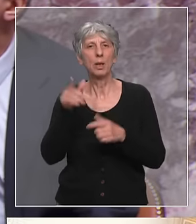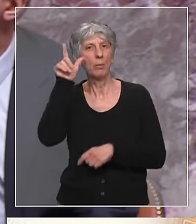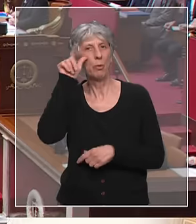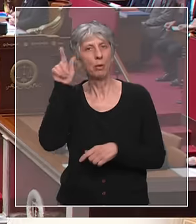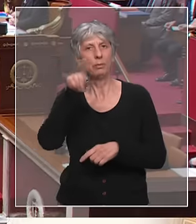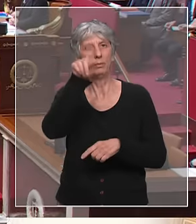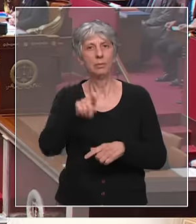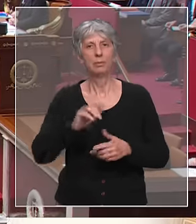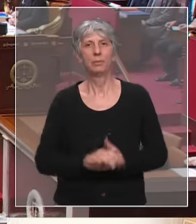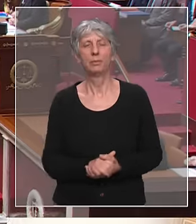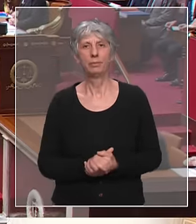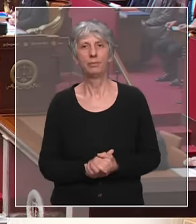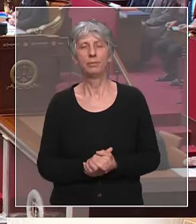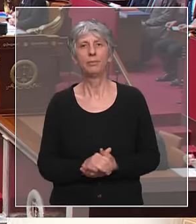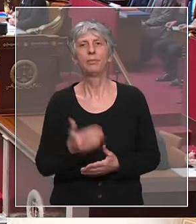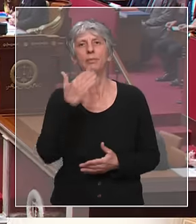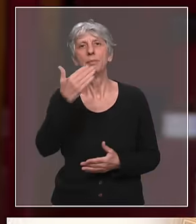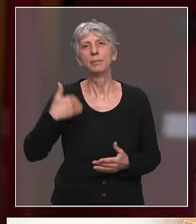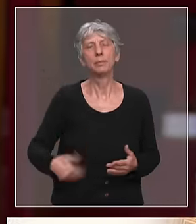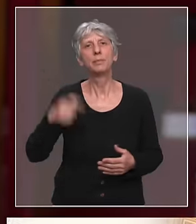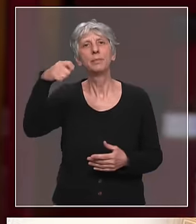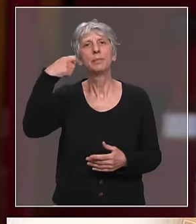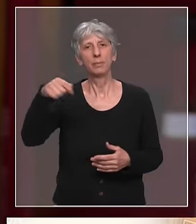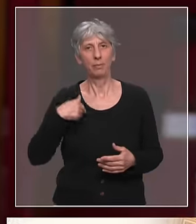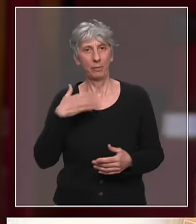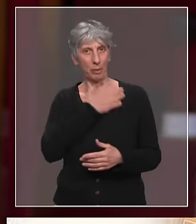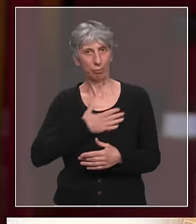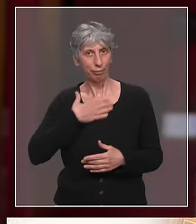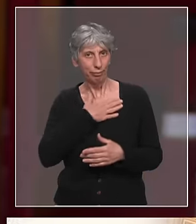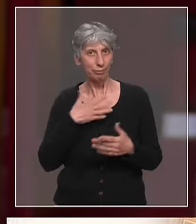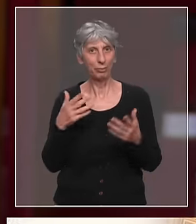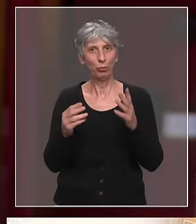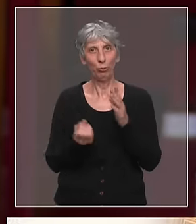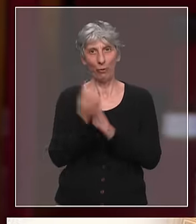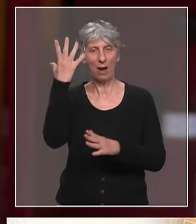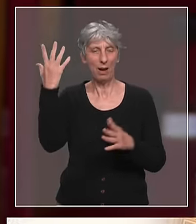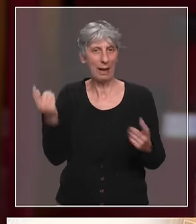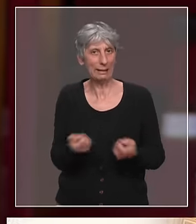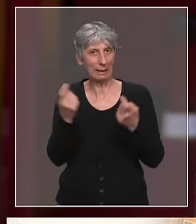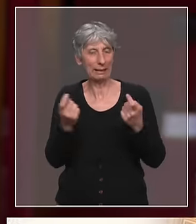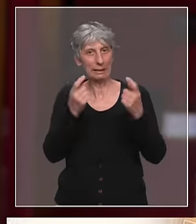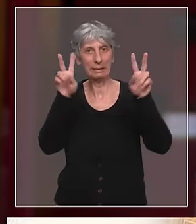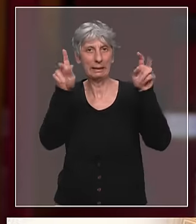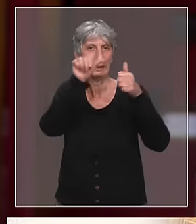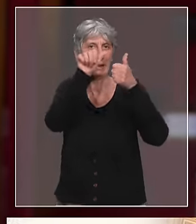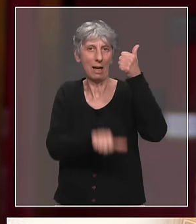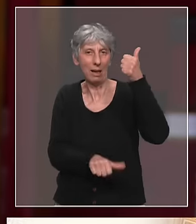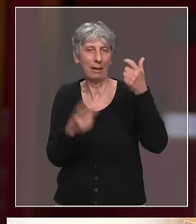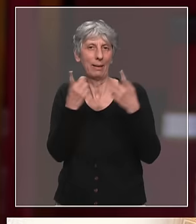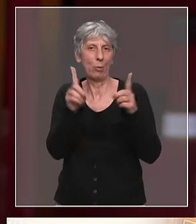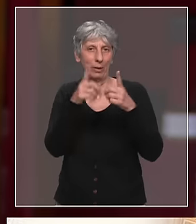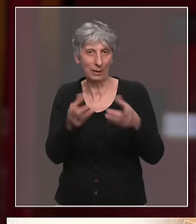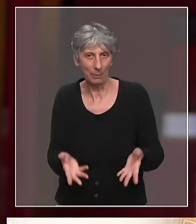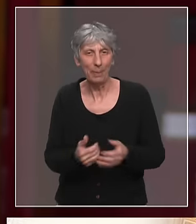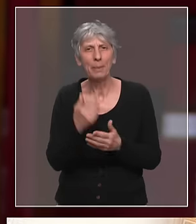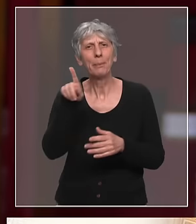Républicains. Merci, Madame la Présidente. Je suis ravie d'inaugurer ce nouvel exercice de style démocratique. Ma question s'adresse